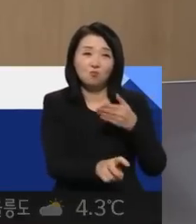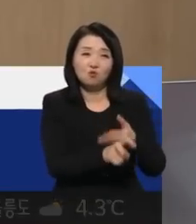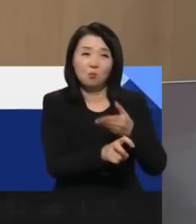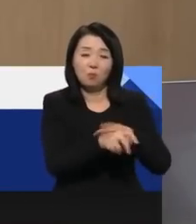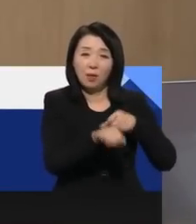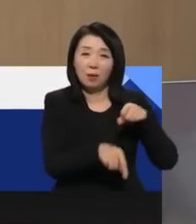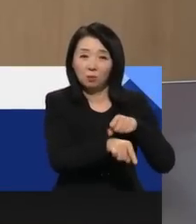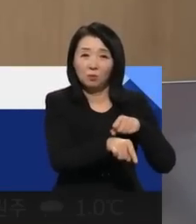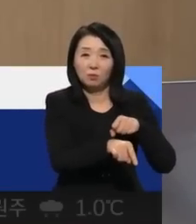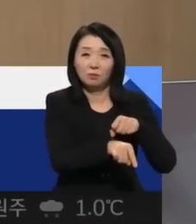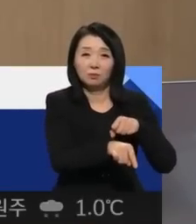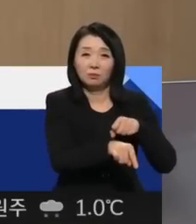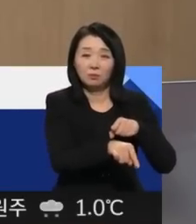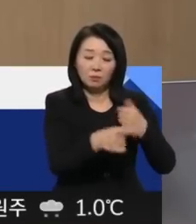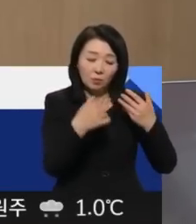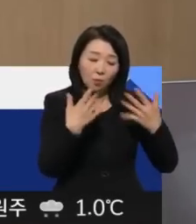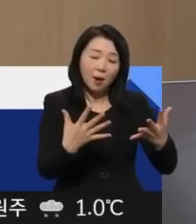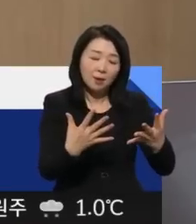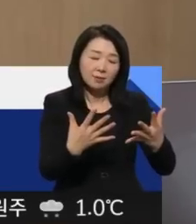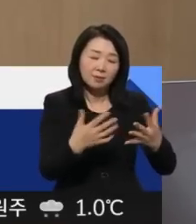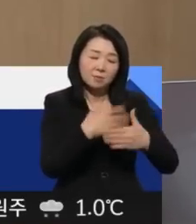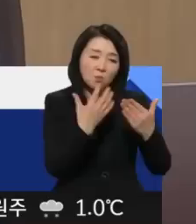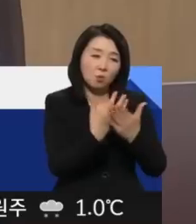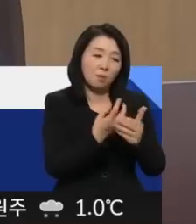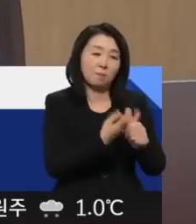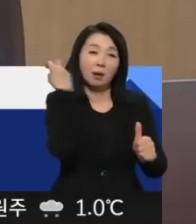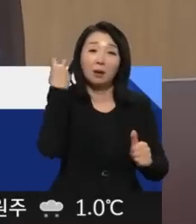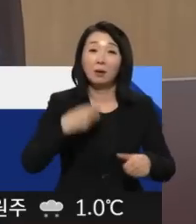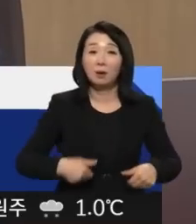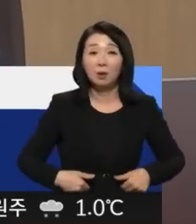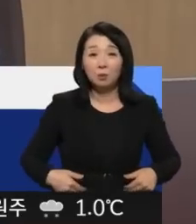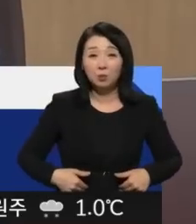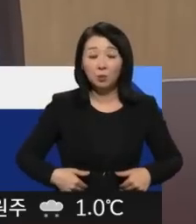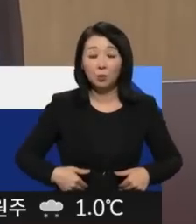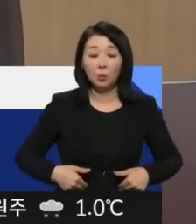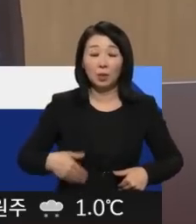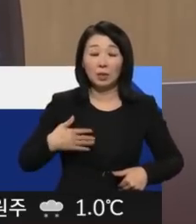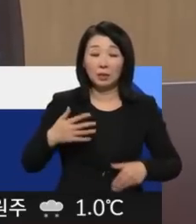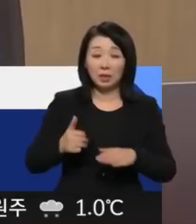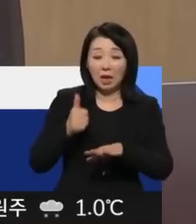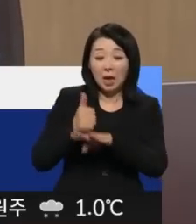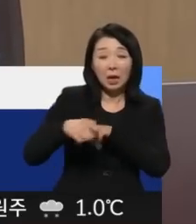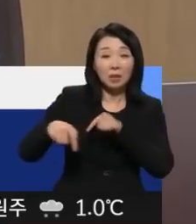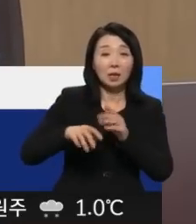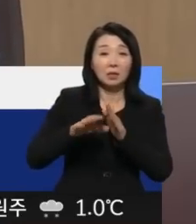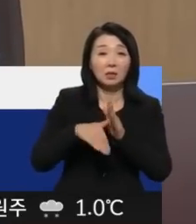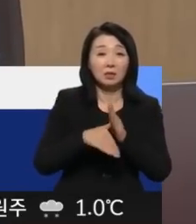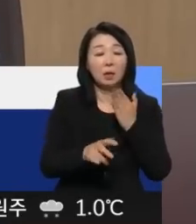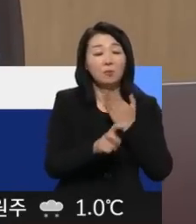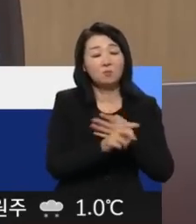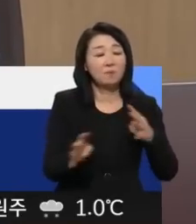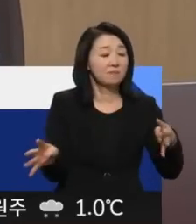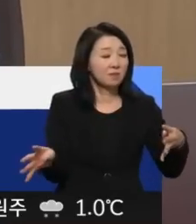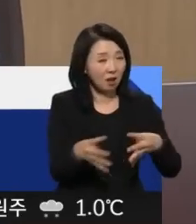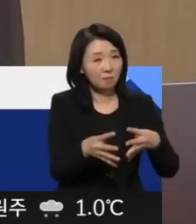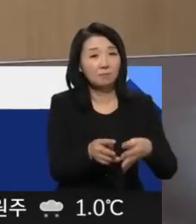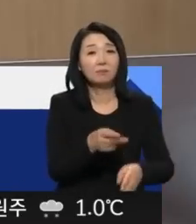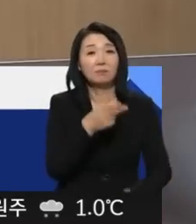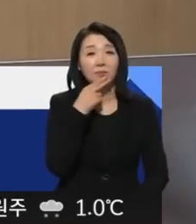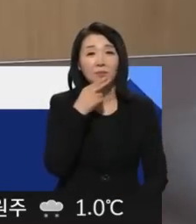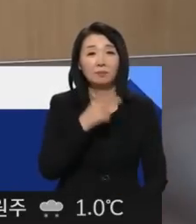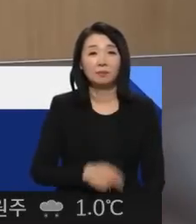행위 또한 확실히 뿌리 뽑아야 합니다. 제 임기 내 불법과의 타협은 없을